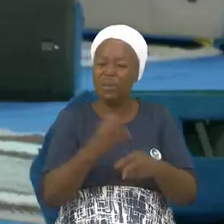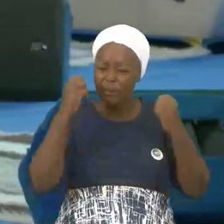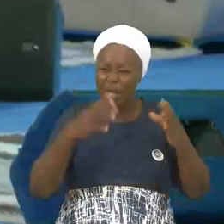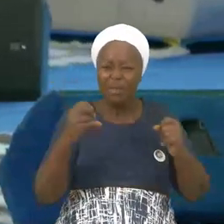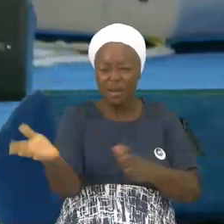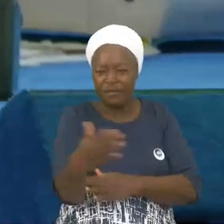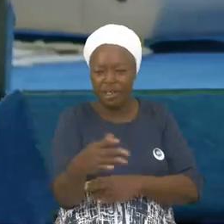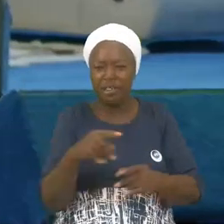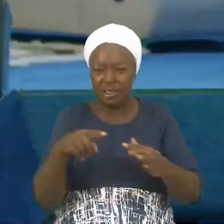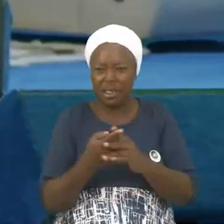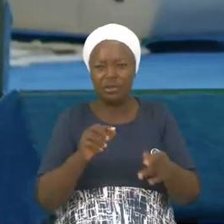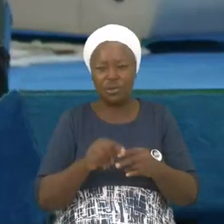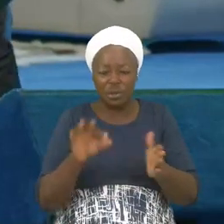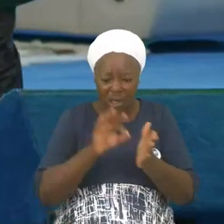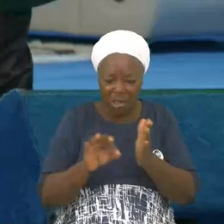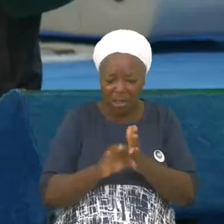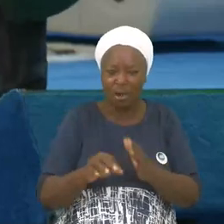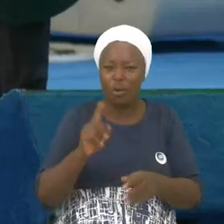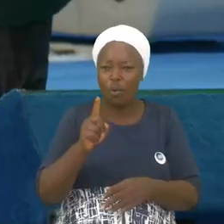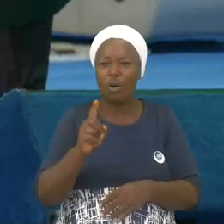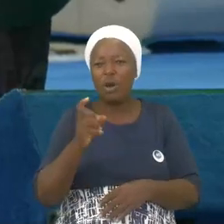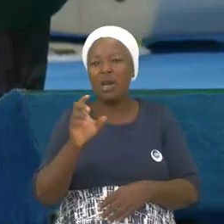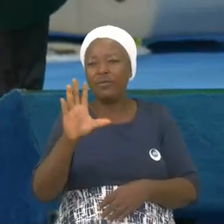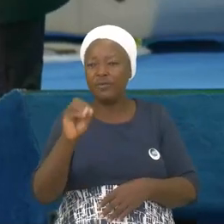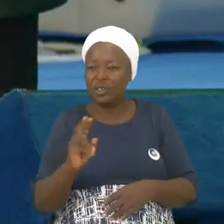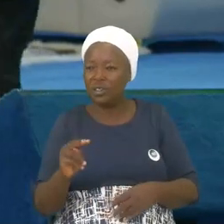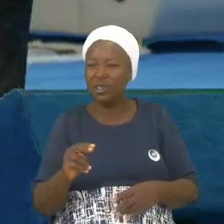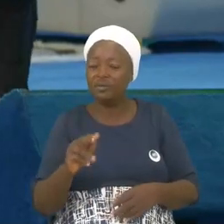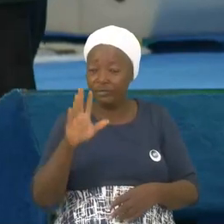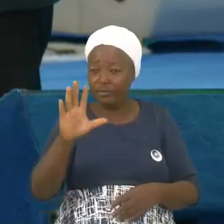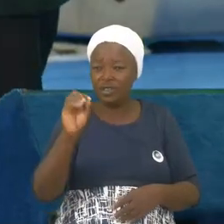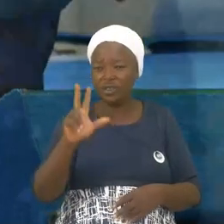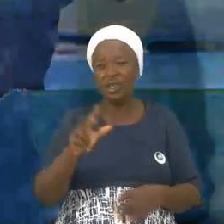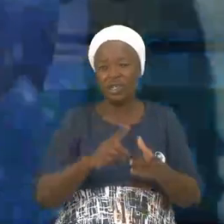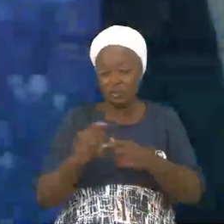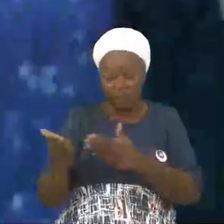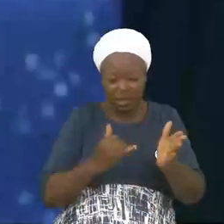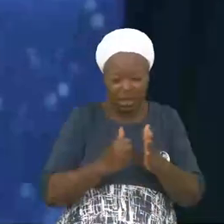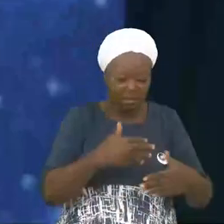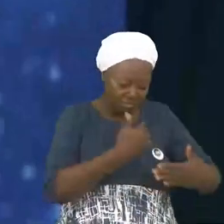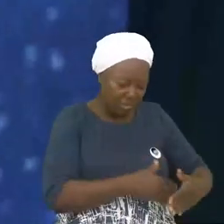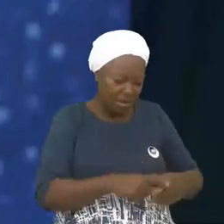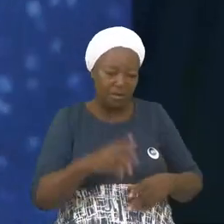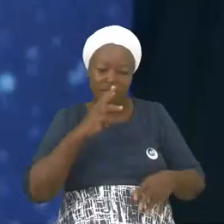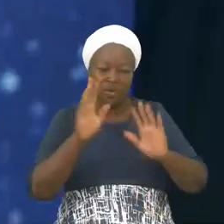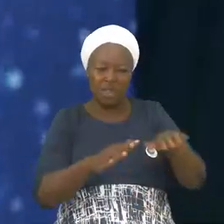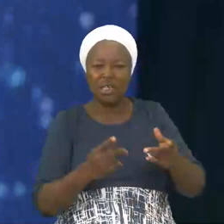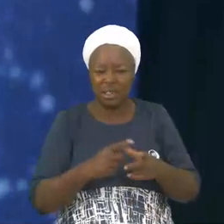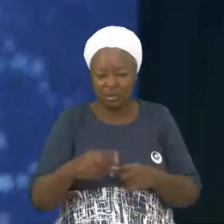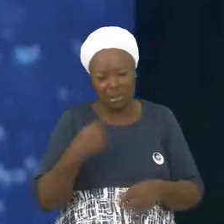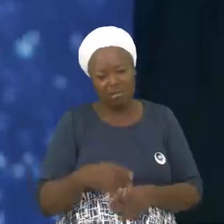filets, et tu attrapes beaucoup de poissons, et tu commences à compter, 150, et maintenant tu amènes